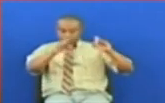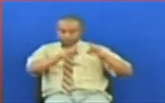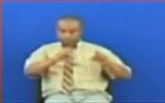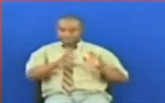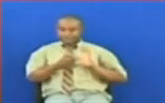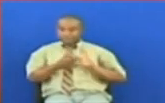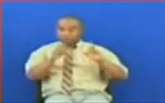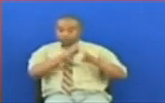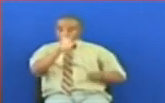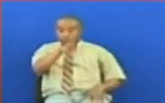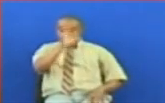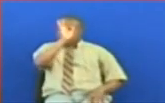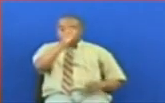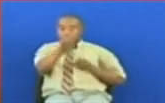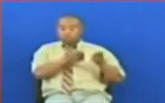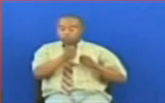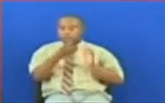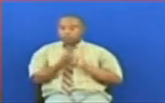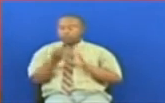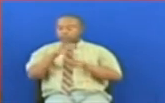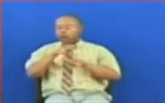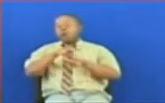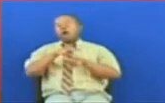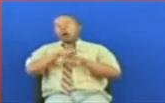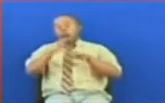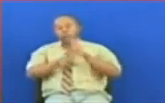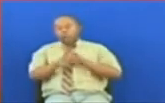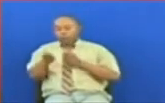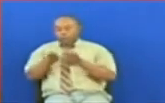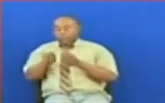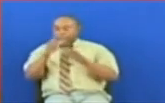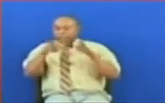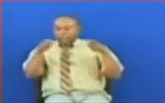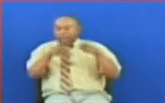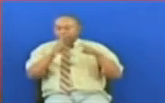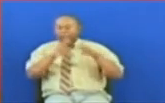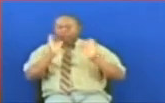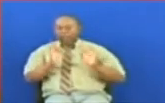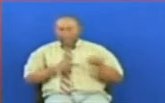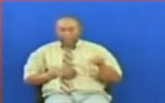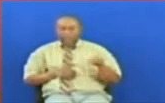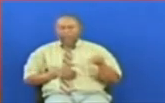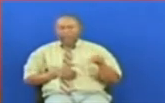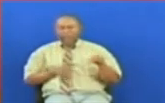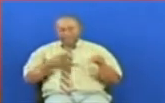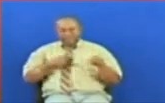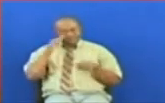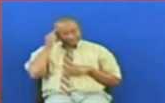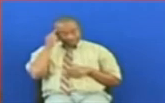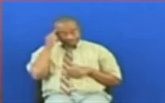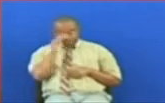cha uteuzi wa mkurugenzi pamoja na naibu mkurugenzi kimekaa vizuri kwa ujumla wake, lakini kilichopo ni